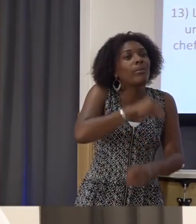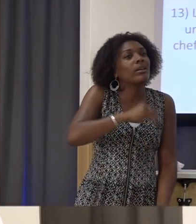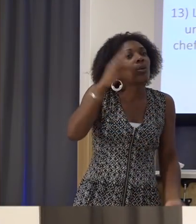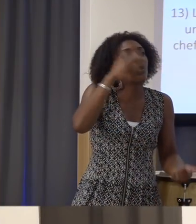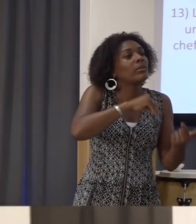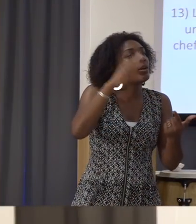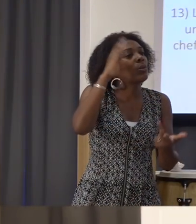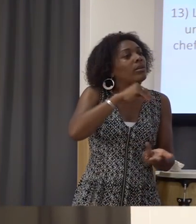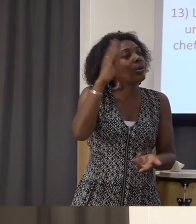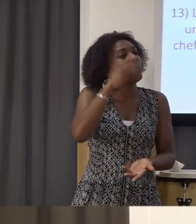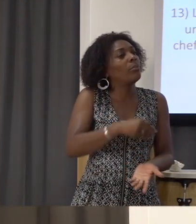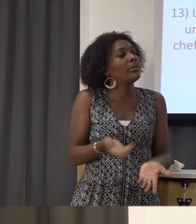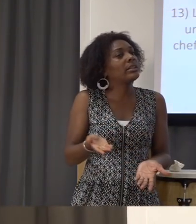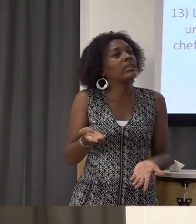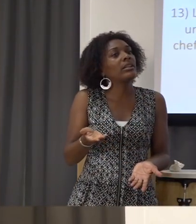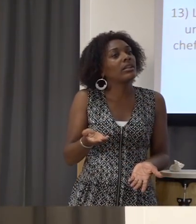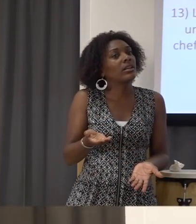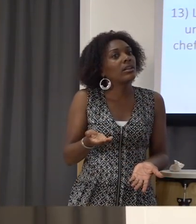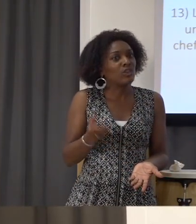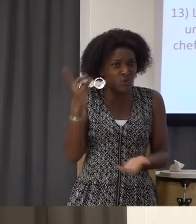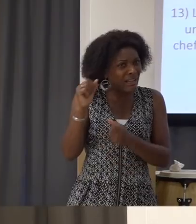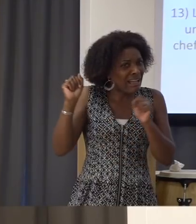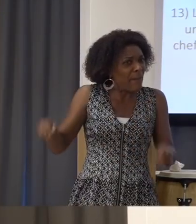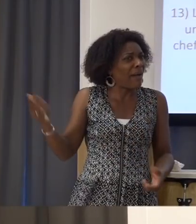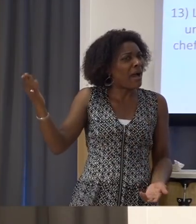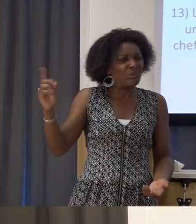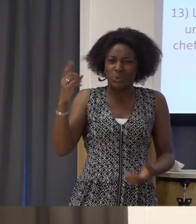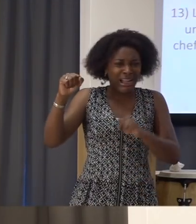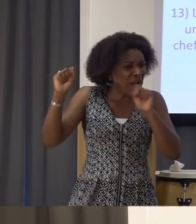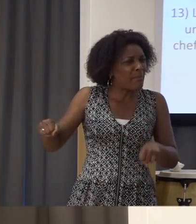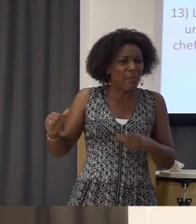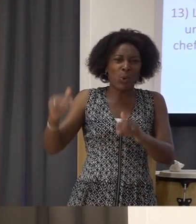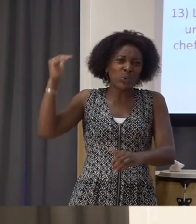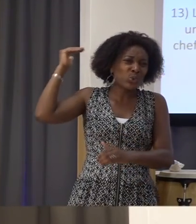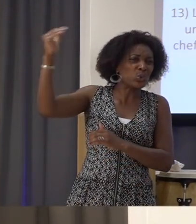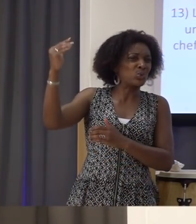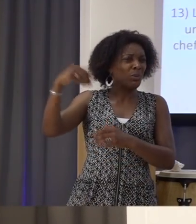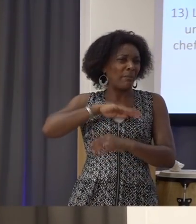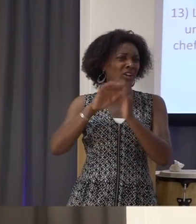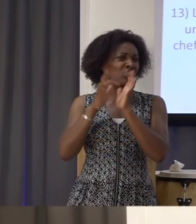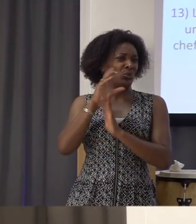oublions de quoi est capable l'Éternel, notre Dieu, en Jésus-Christ.